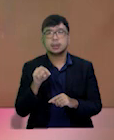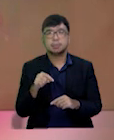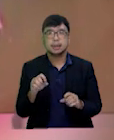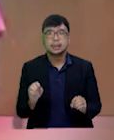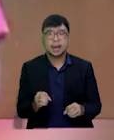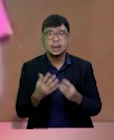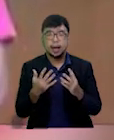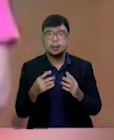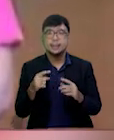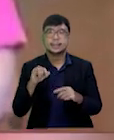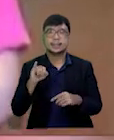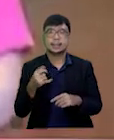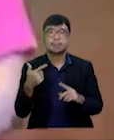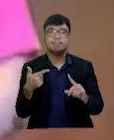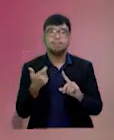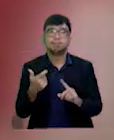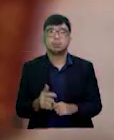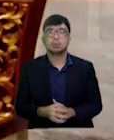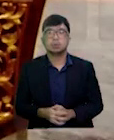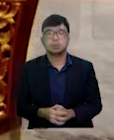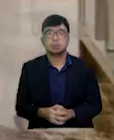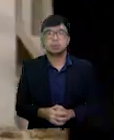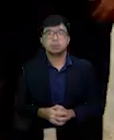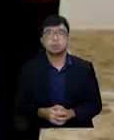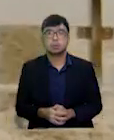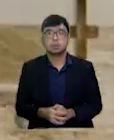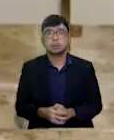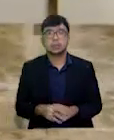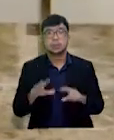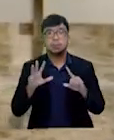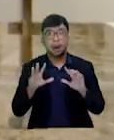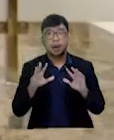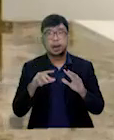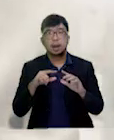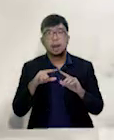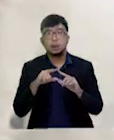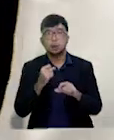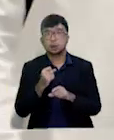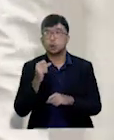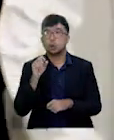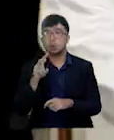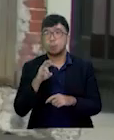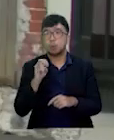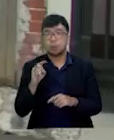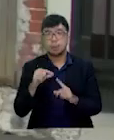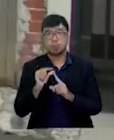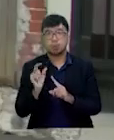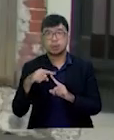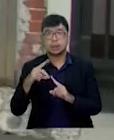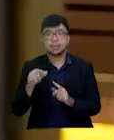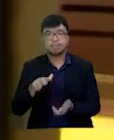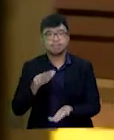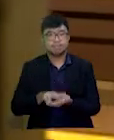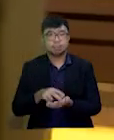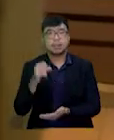Joshua Pekan lalu 11-08-2018 Candrawati ditetapkan sebagai tersangka pembunuhan